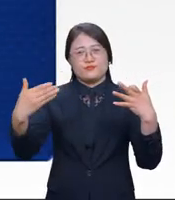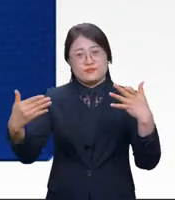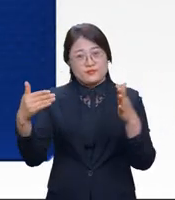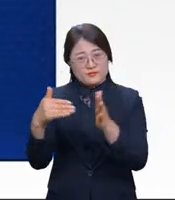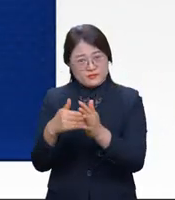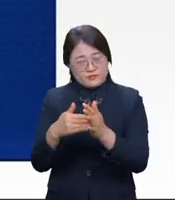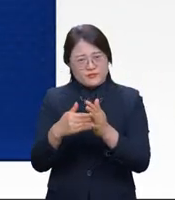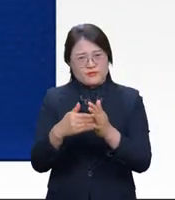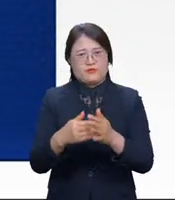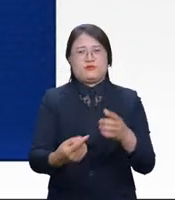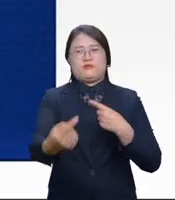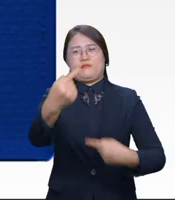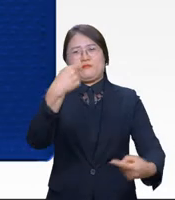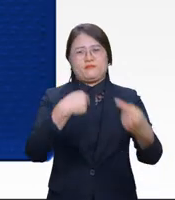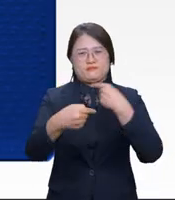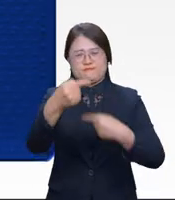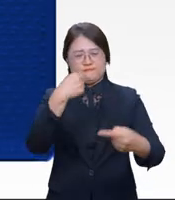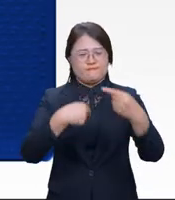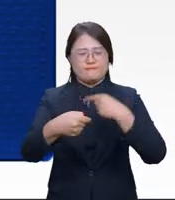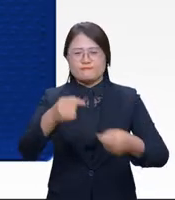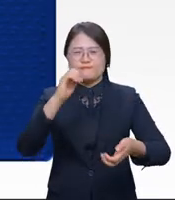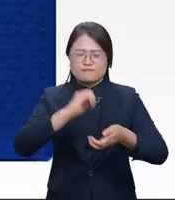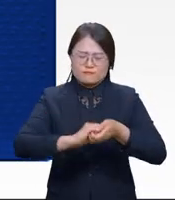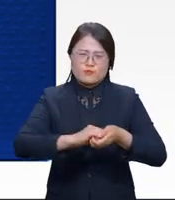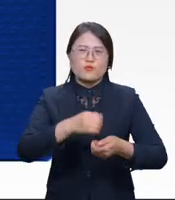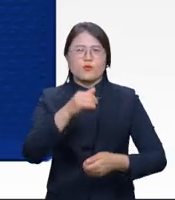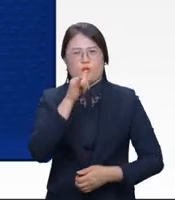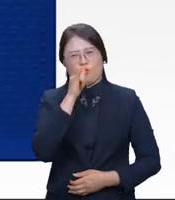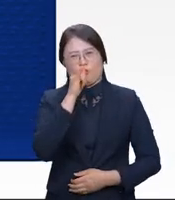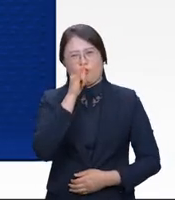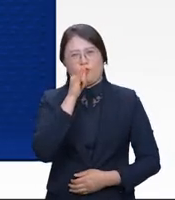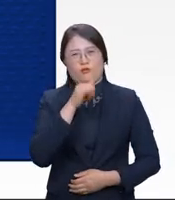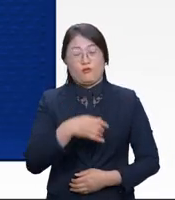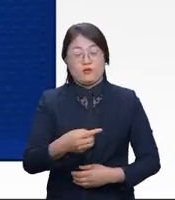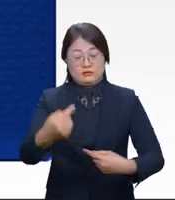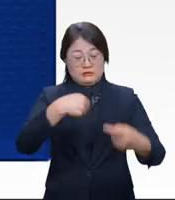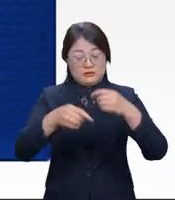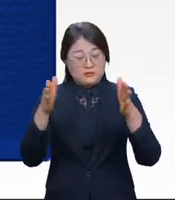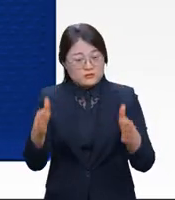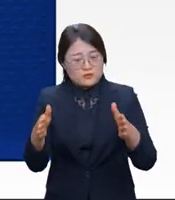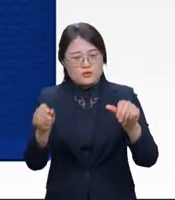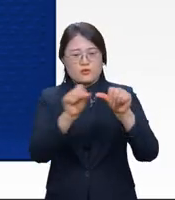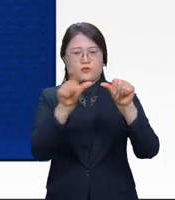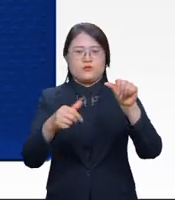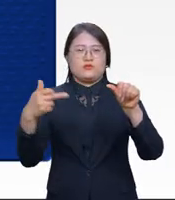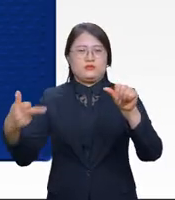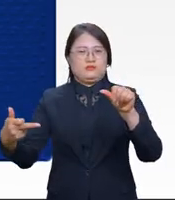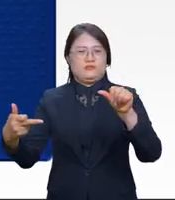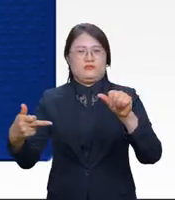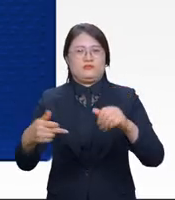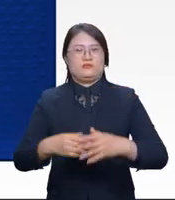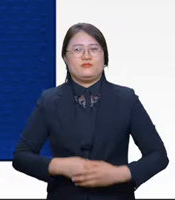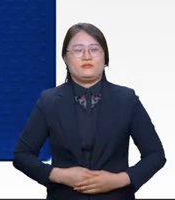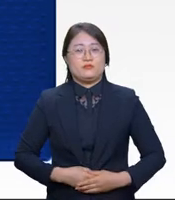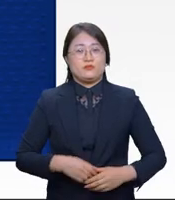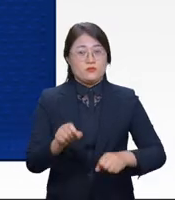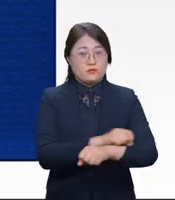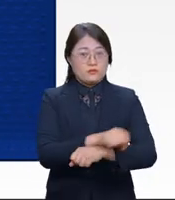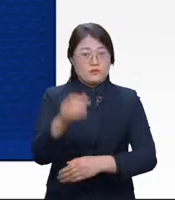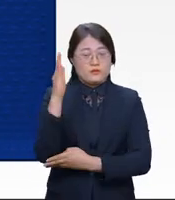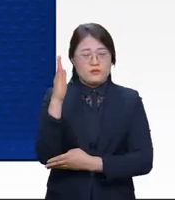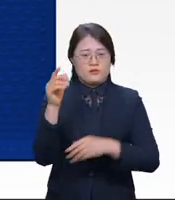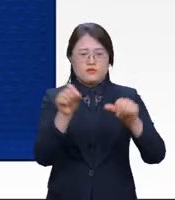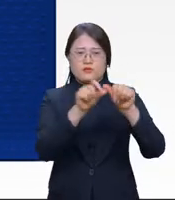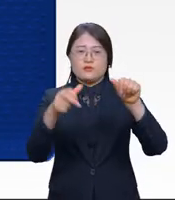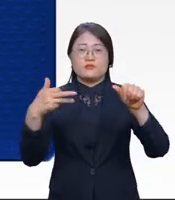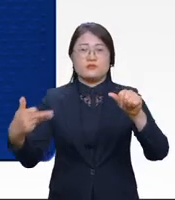모든 청년을 대상으로 하는 이번 특강은 선착순으로 신청받고 있으며 신청기간은 5월 17일까지입니다.